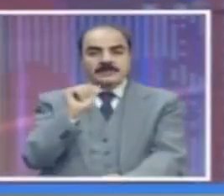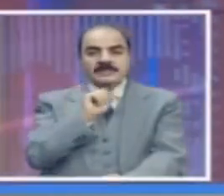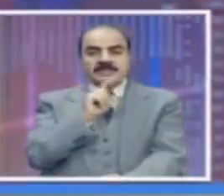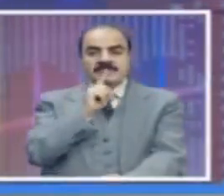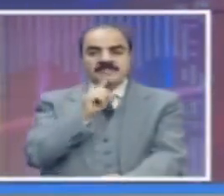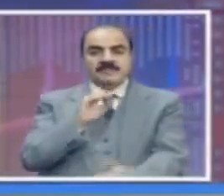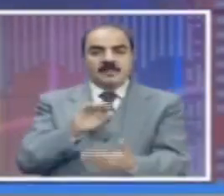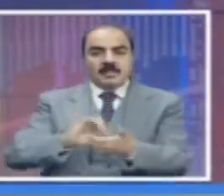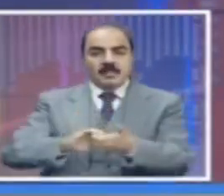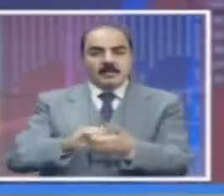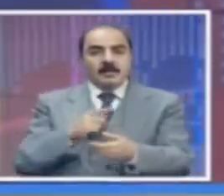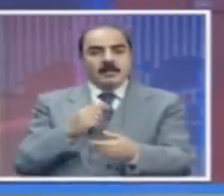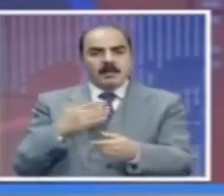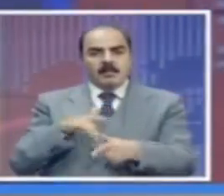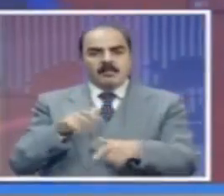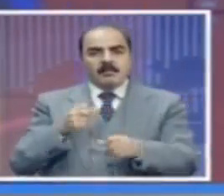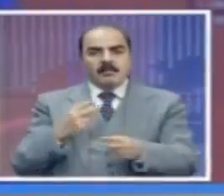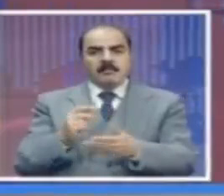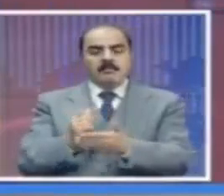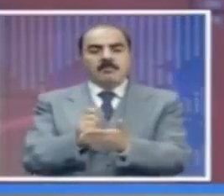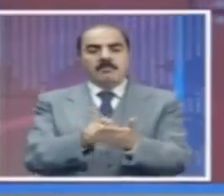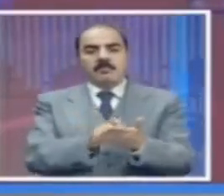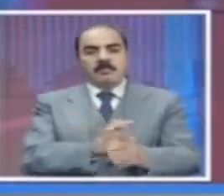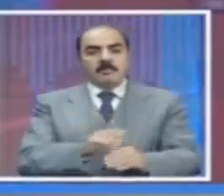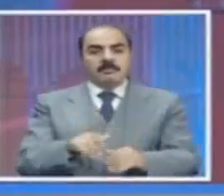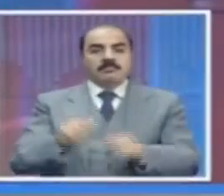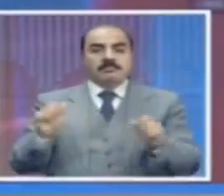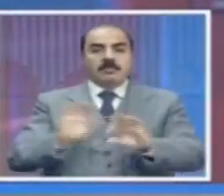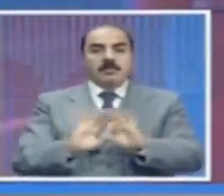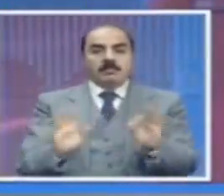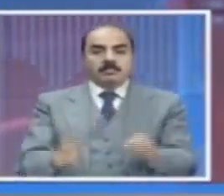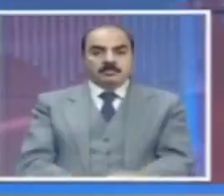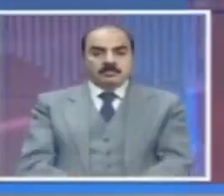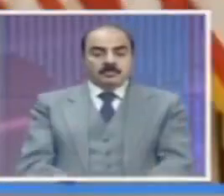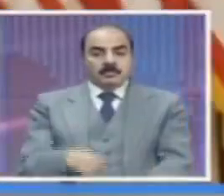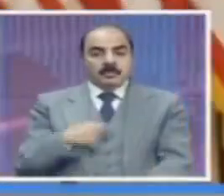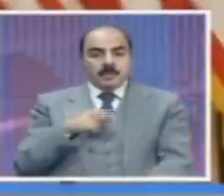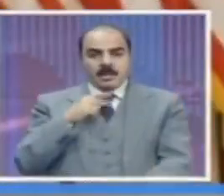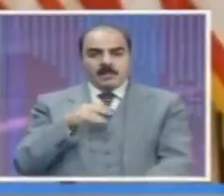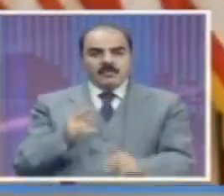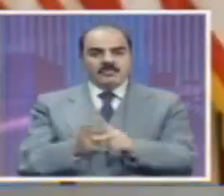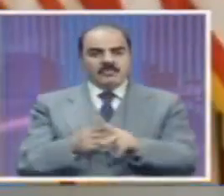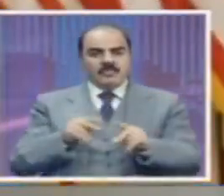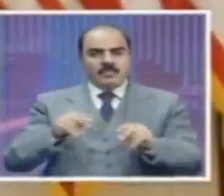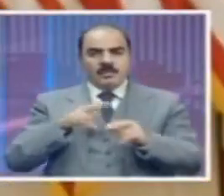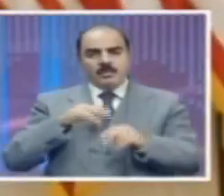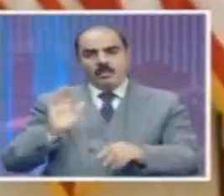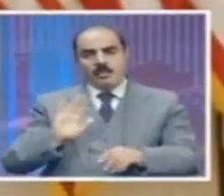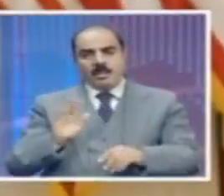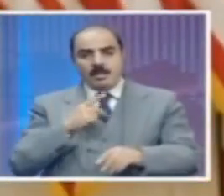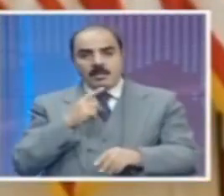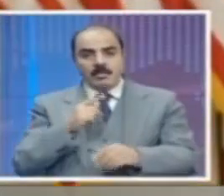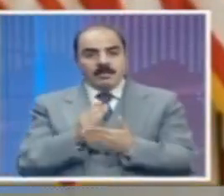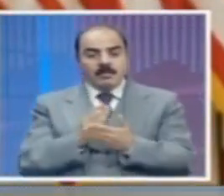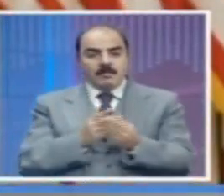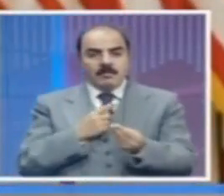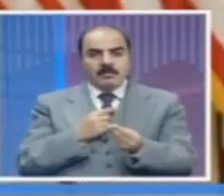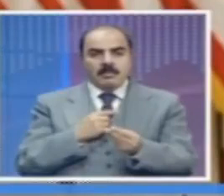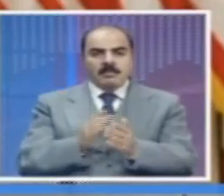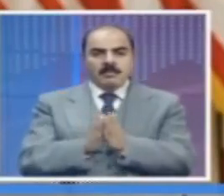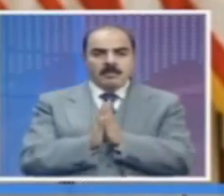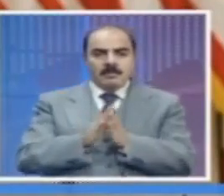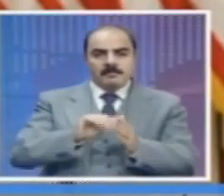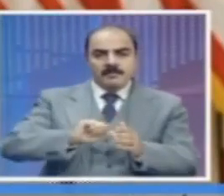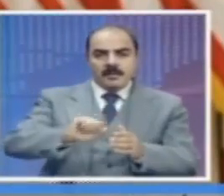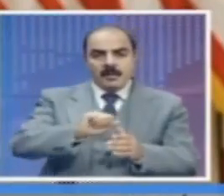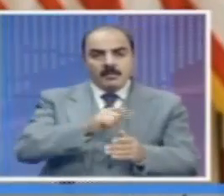مستشاره السابق ستيف بانون. وقبيل مغادرته البيت الأبيض دعا ترامب الأمريكيين في خطابه الوداعي إلى الصلاة من